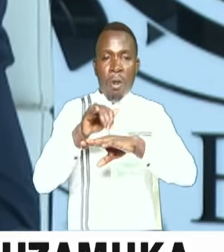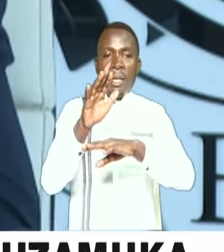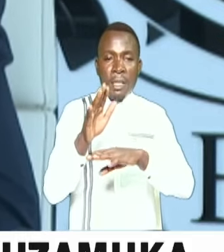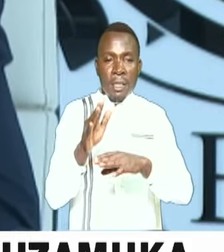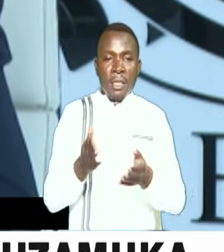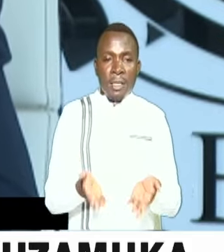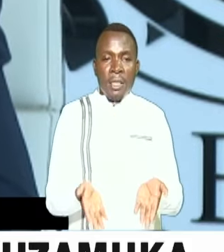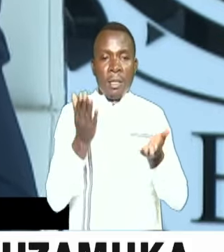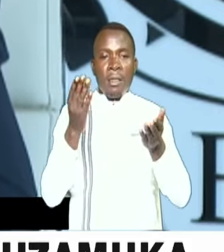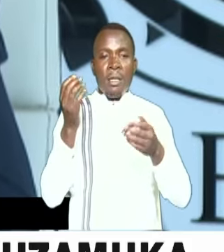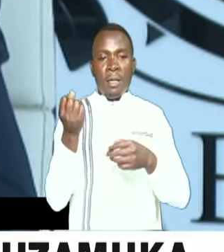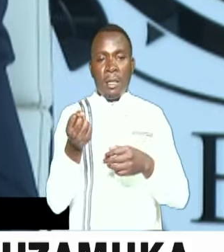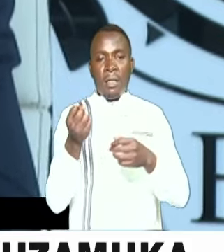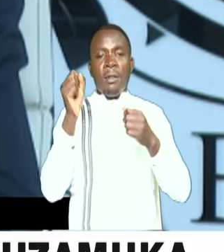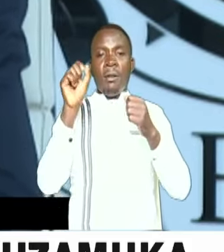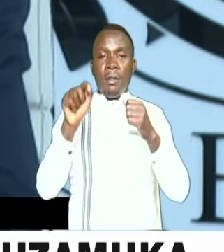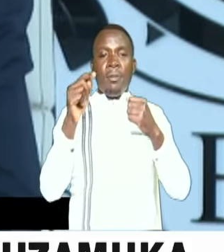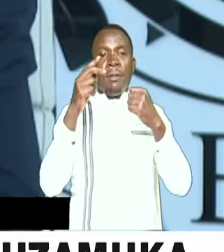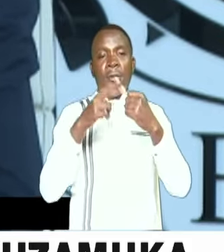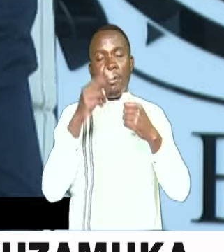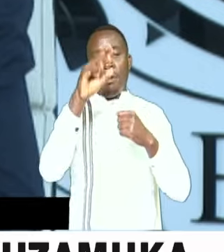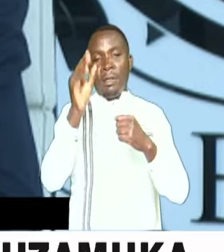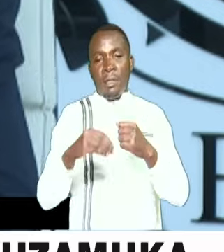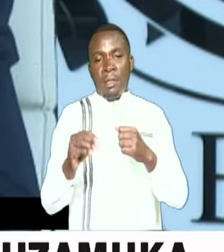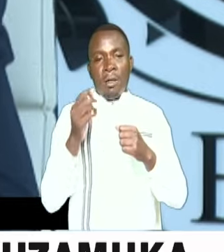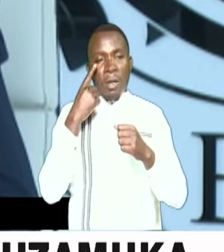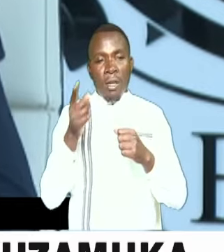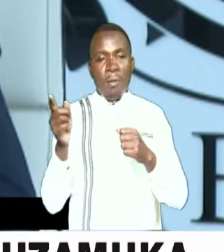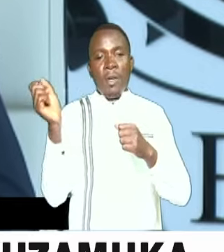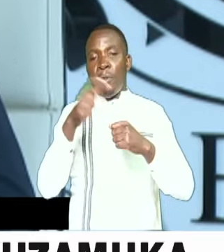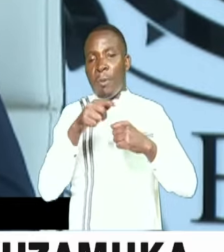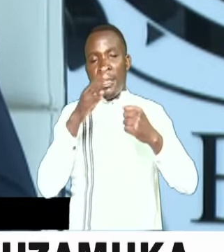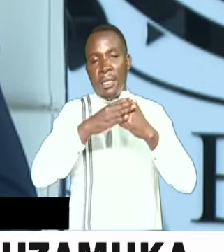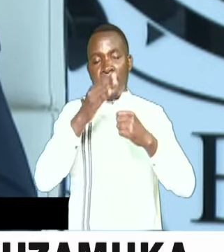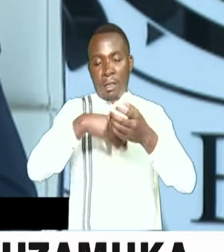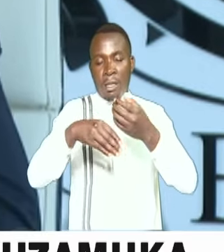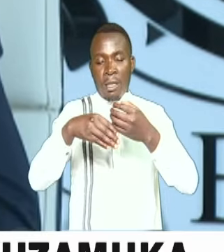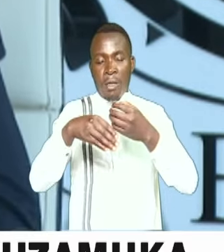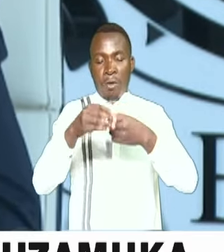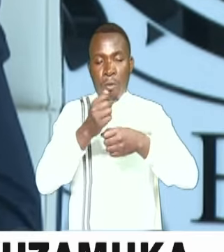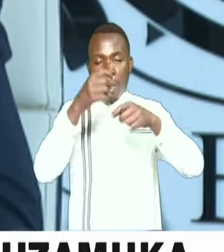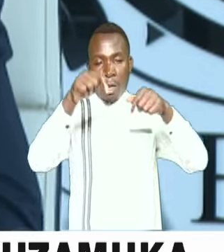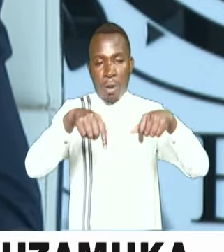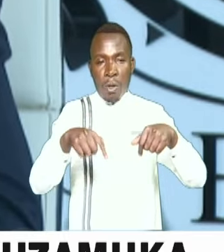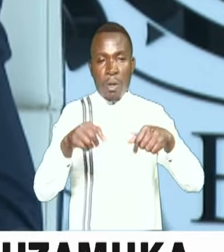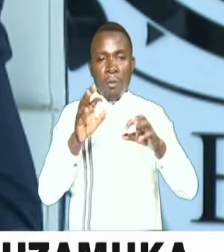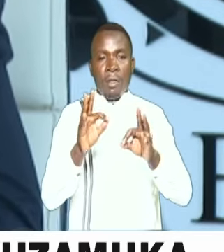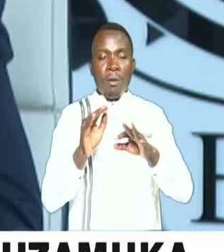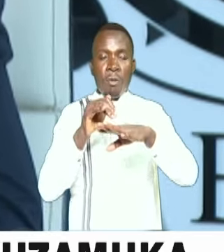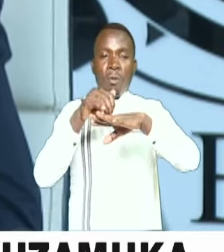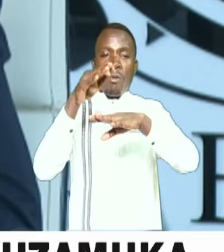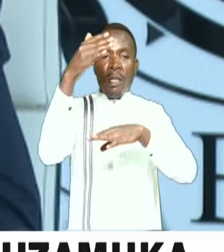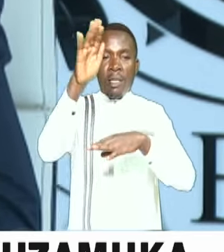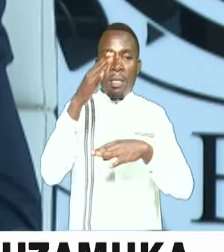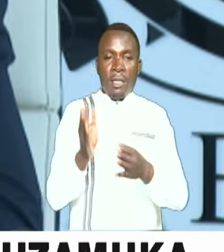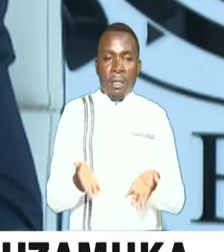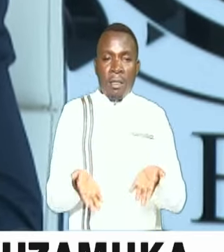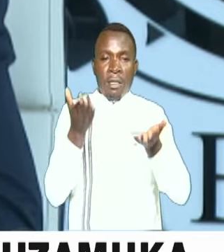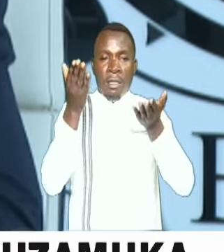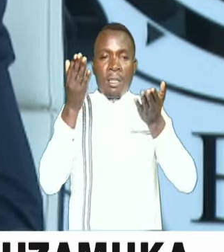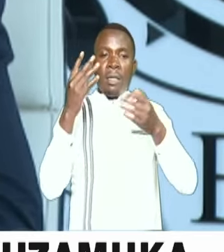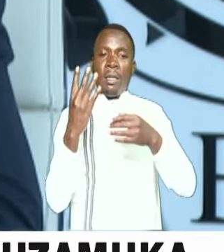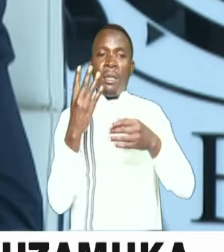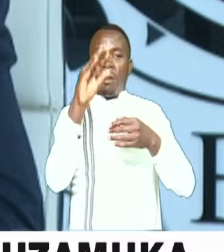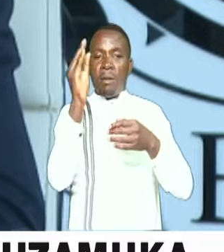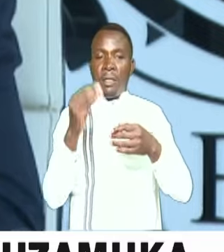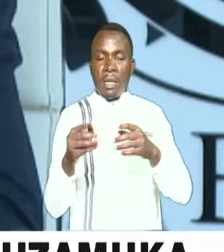cyazamutse 5.7%. Ndetse unarebye amezi 9 ya mbere y'uno mwaka, ibyo twohereza amahanga byarazamutse 4%, ariko